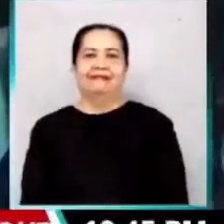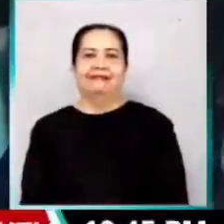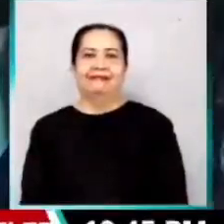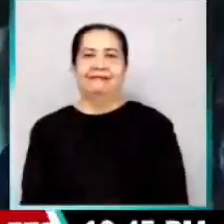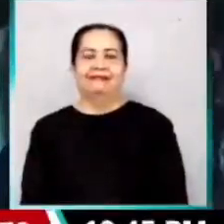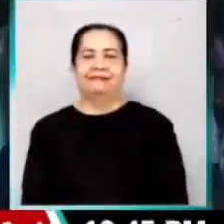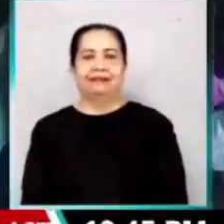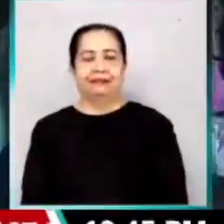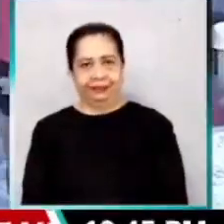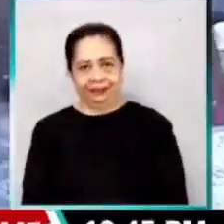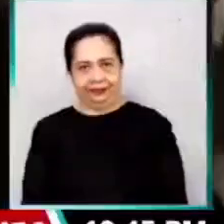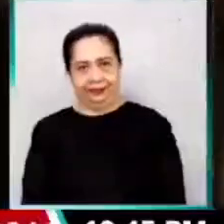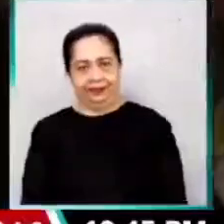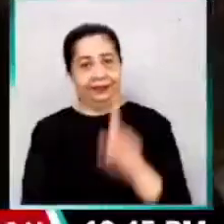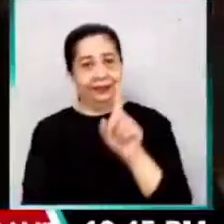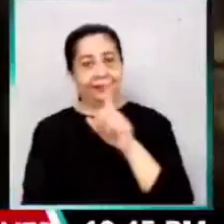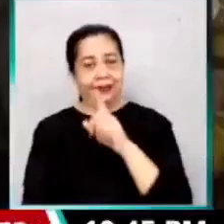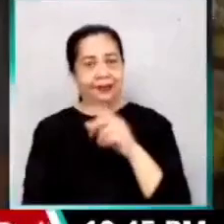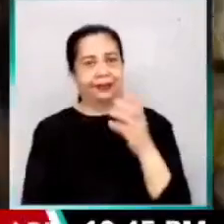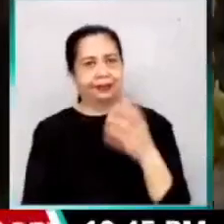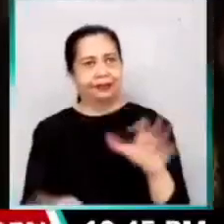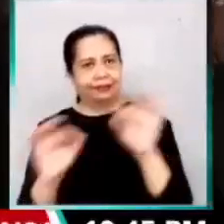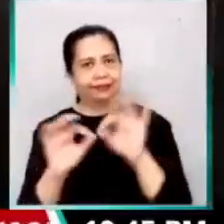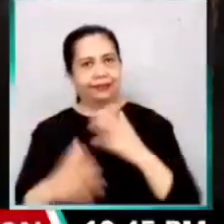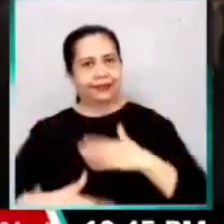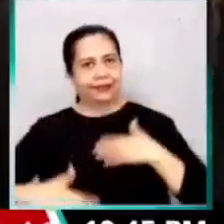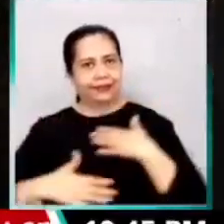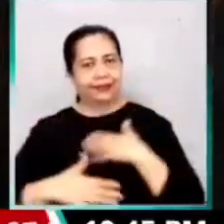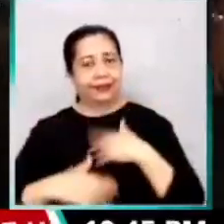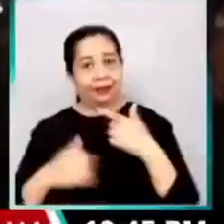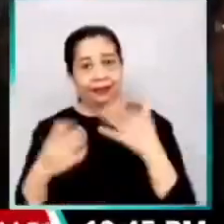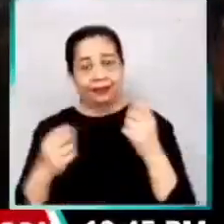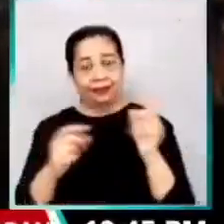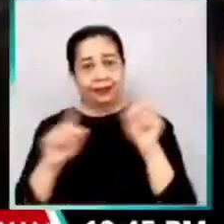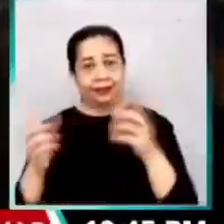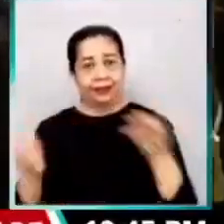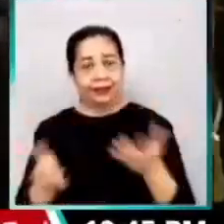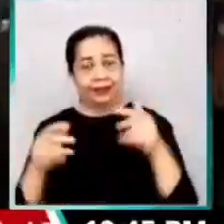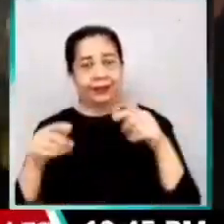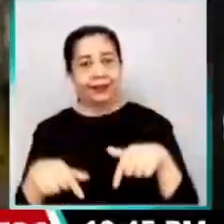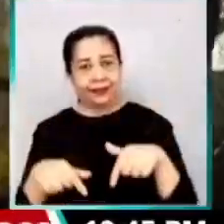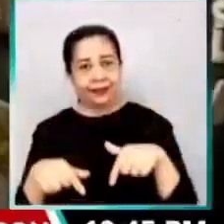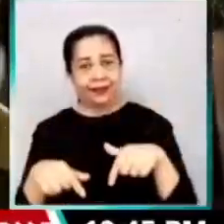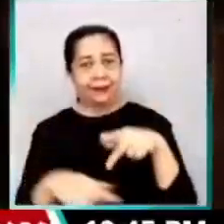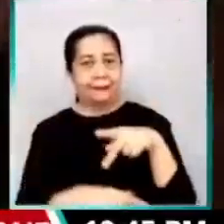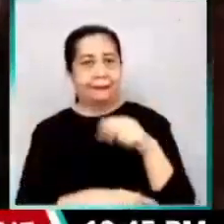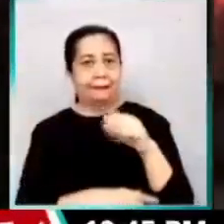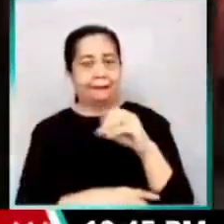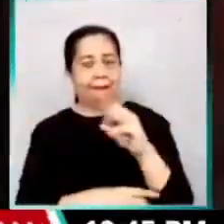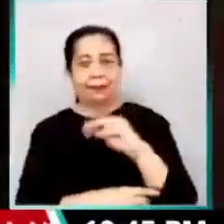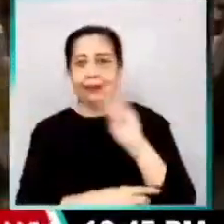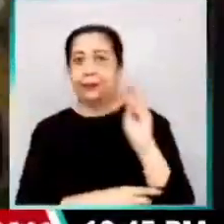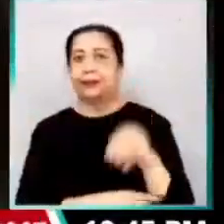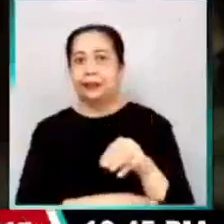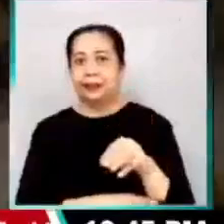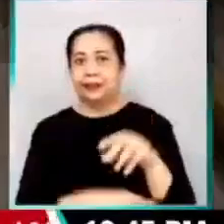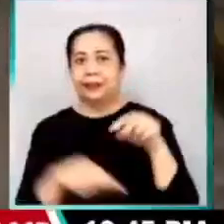Maki, isa rin nga sa mga dapat i-enjoy ng mga gustong magpunta dito nga sa Paco sa Maynila ay itong